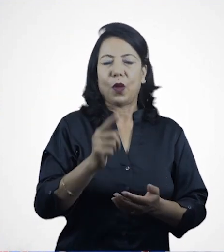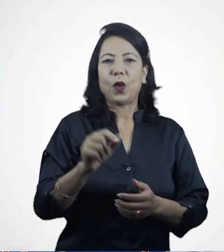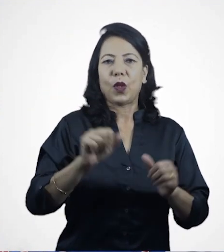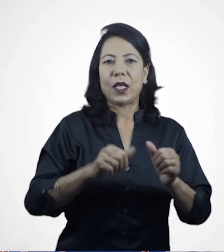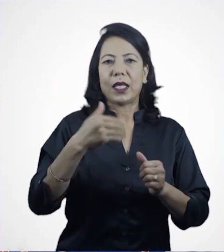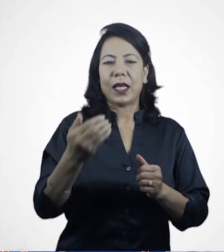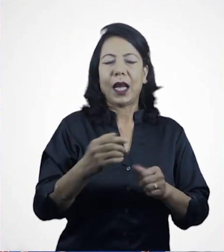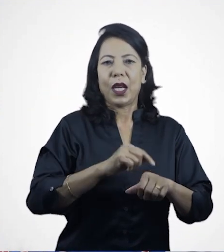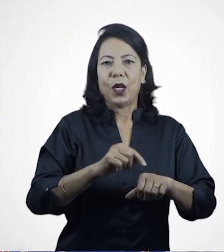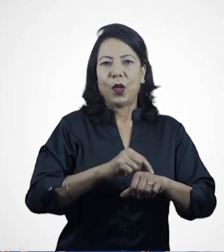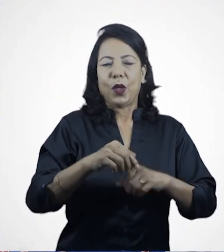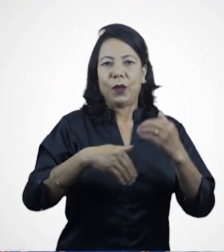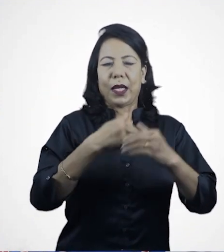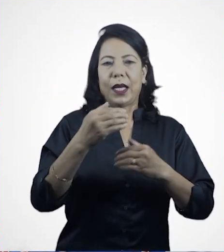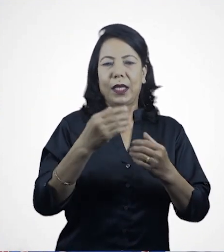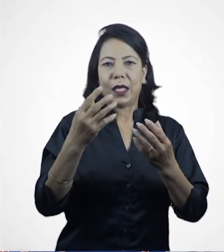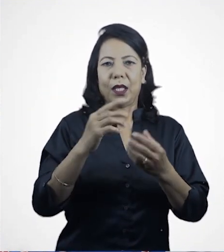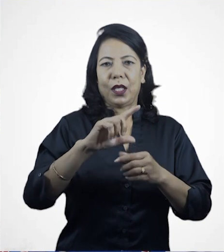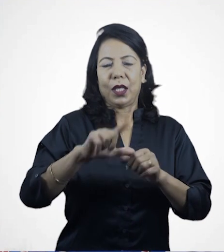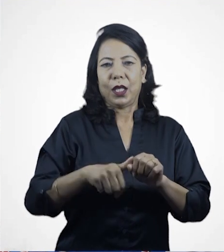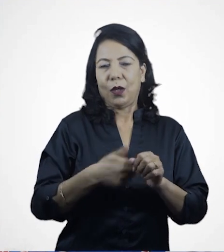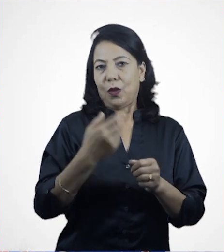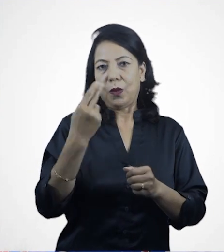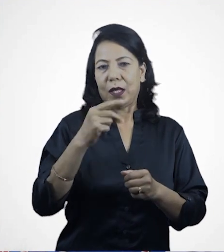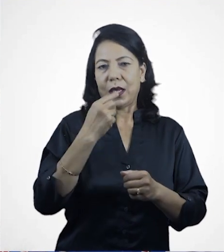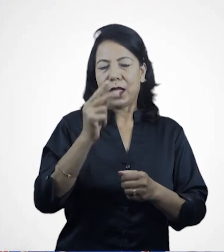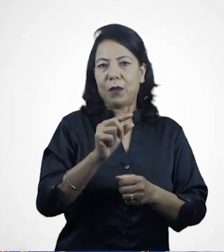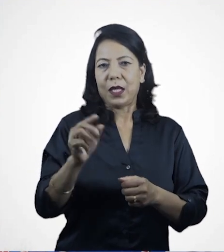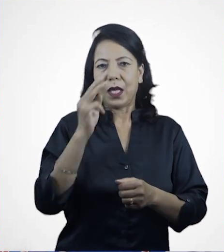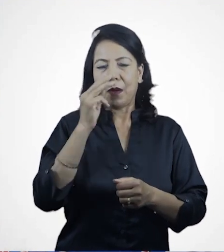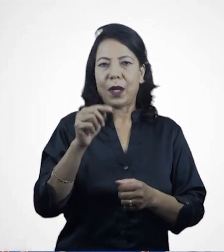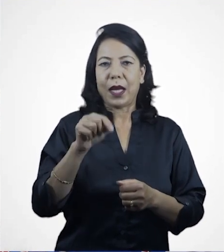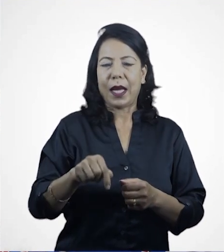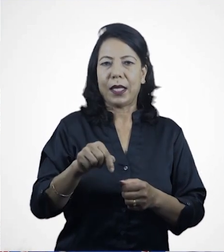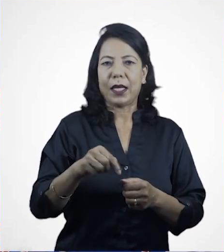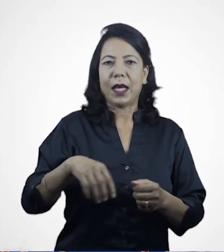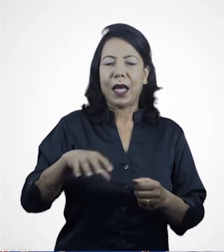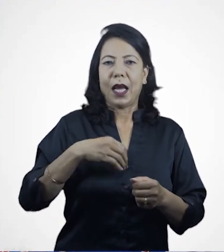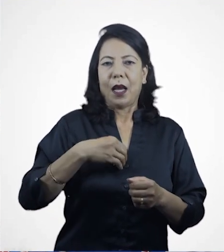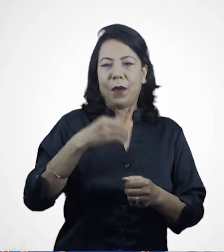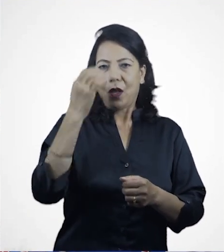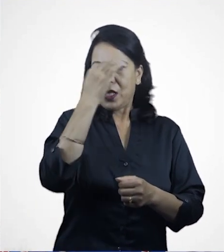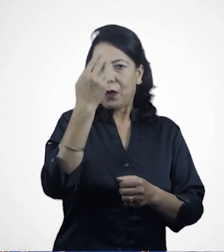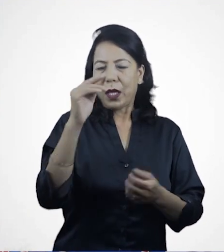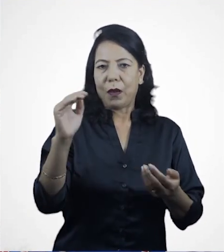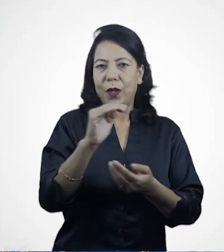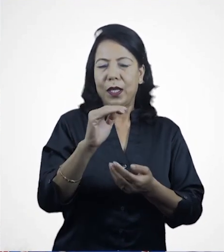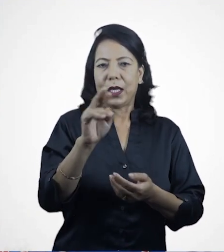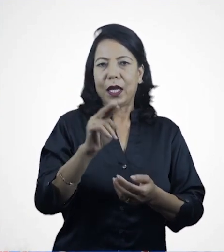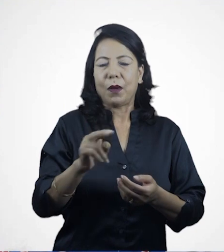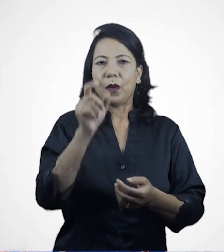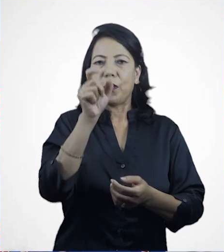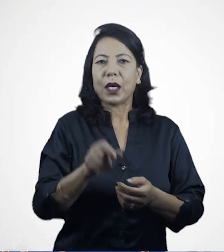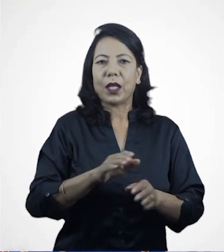हो। जसलाई निउरो डेप्लोमेंट डिसर्डर भनींचा। ऐसे सांधर्बमा आज हमें अटिजम बाल बालिका